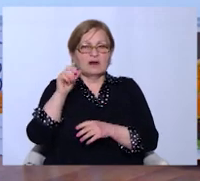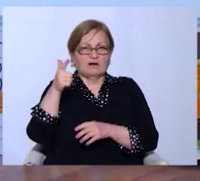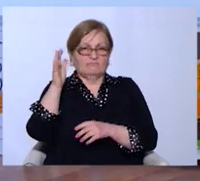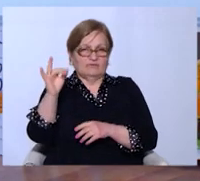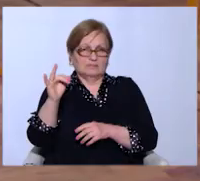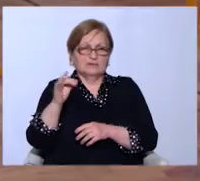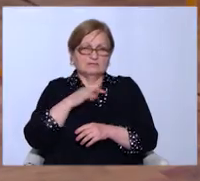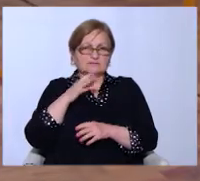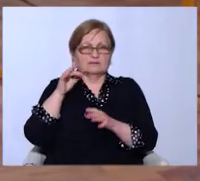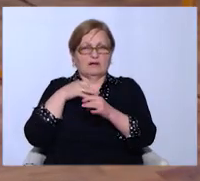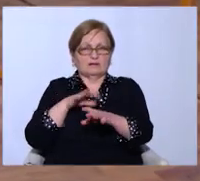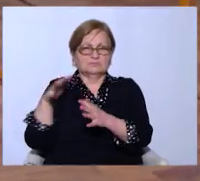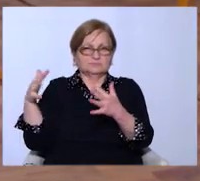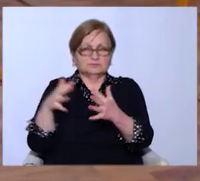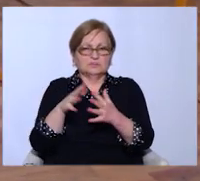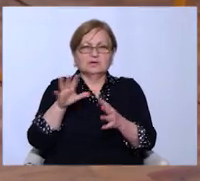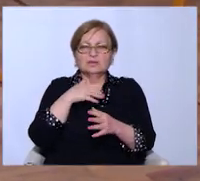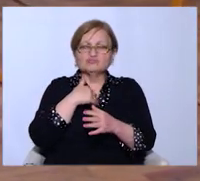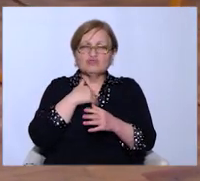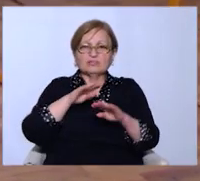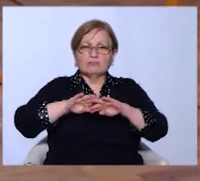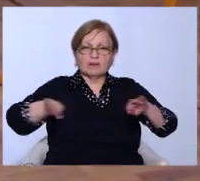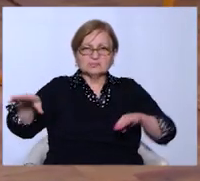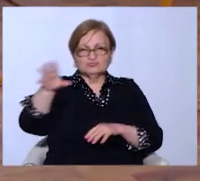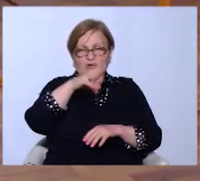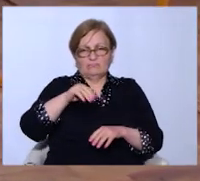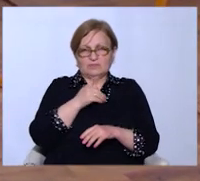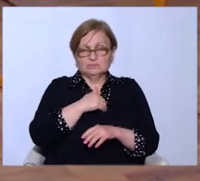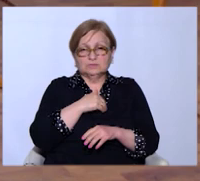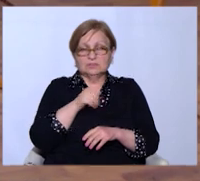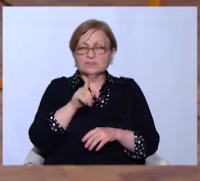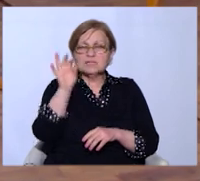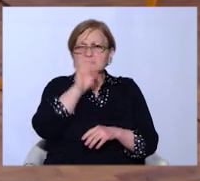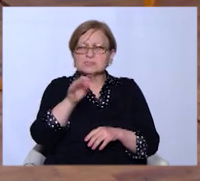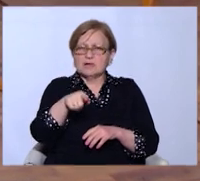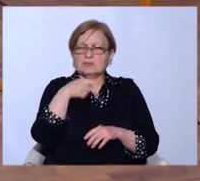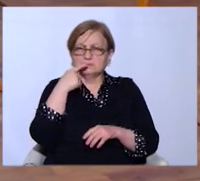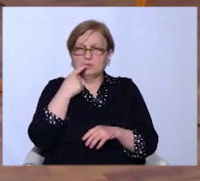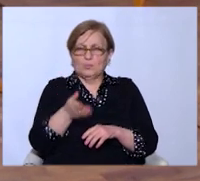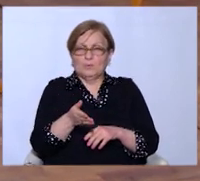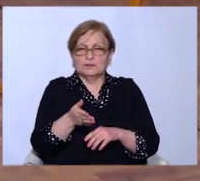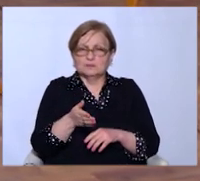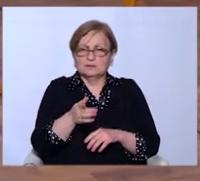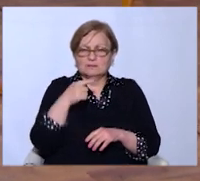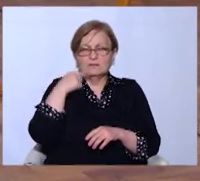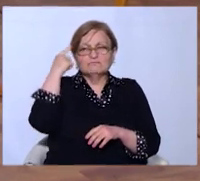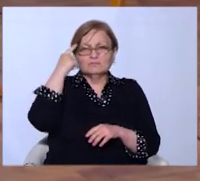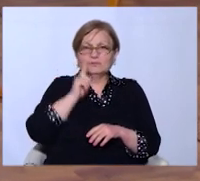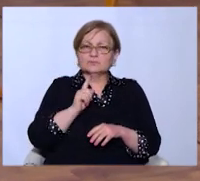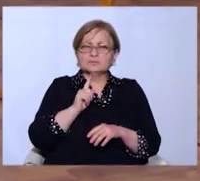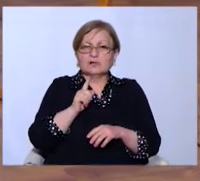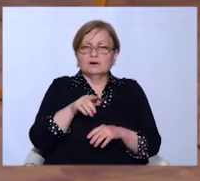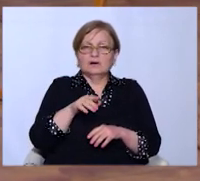ერთვის. ჩვენი გათიშვა კი ყოველას სურდა. რაზე შეიძლება იყოს აქ საუბარი? დავფიქრდეთ